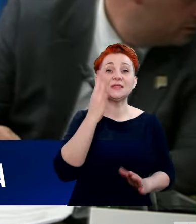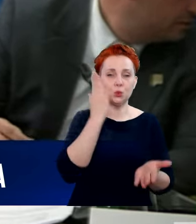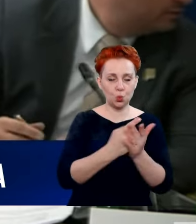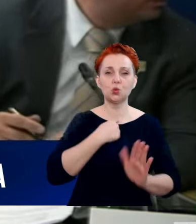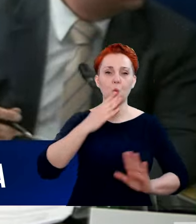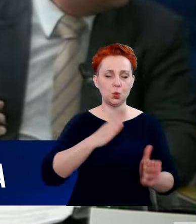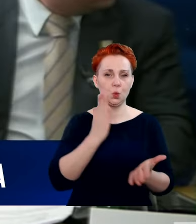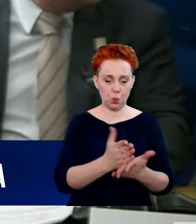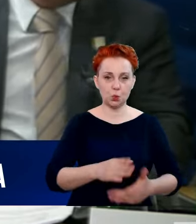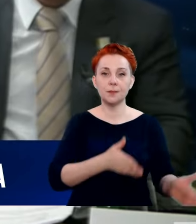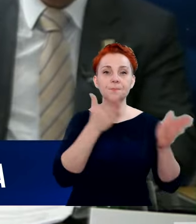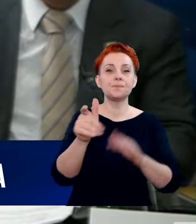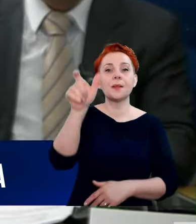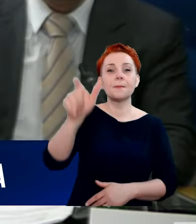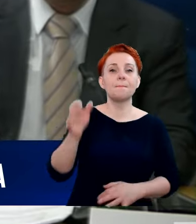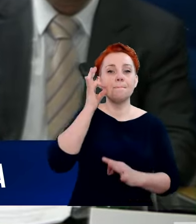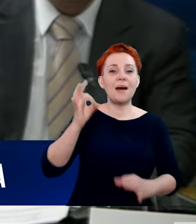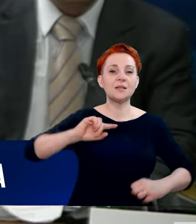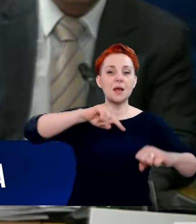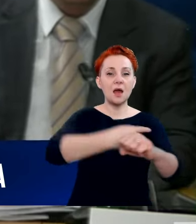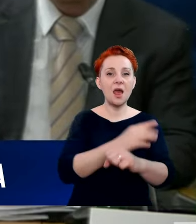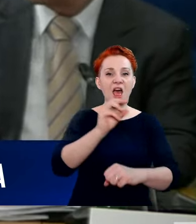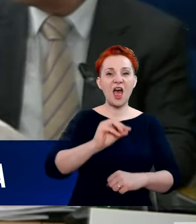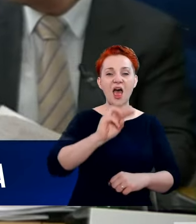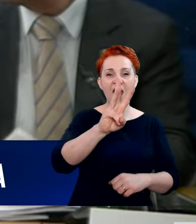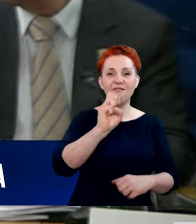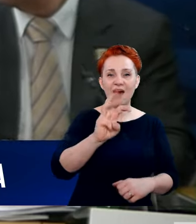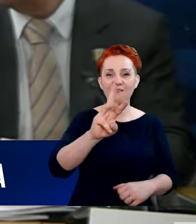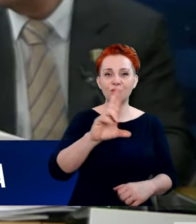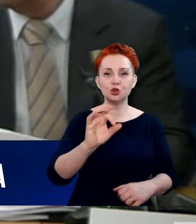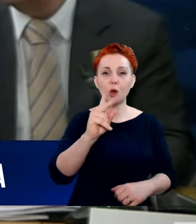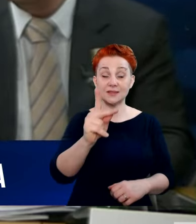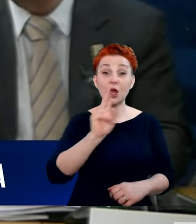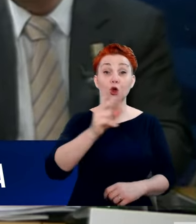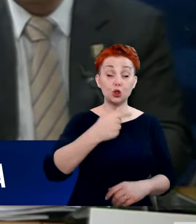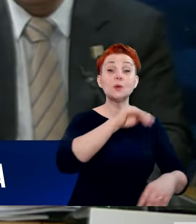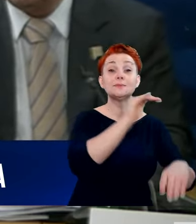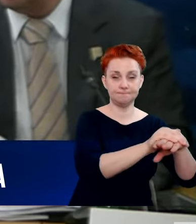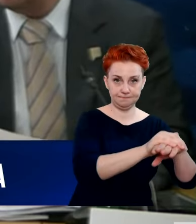Dobrze. Teraz pani prokurator Ewa Wrzosek. Kto jest za...